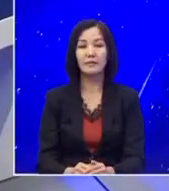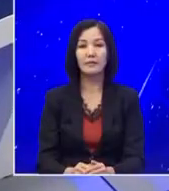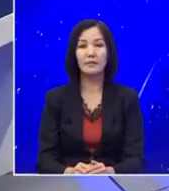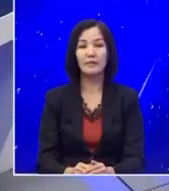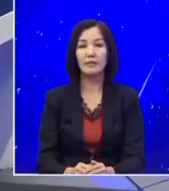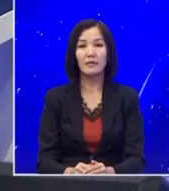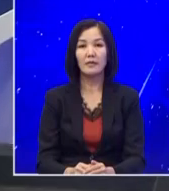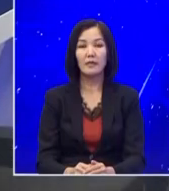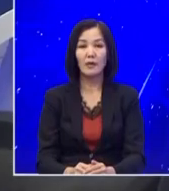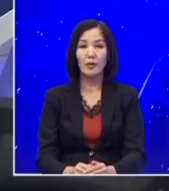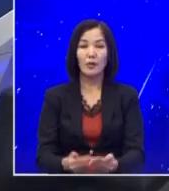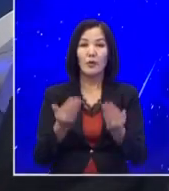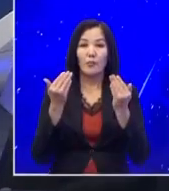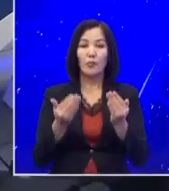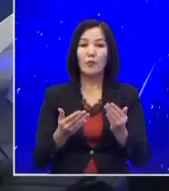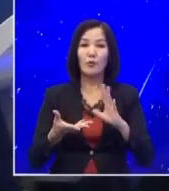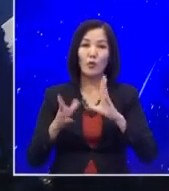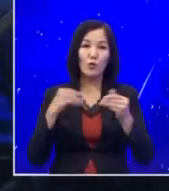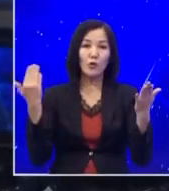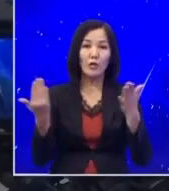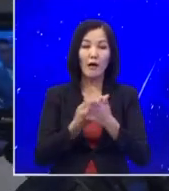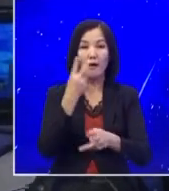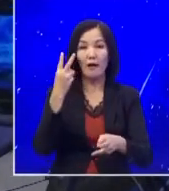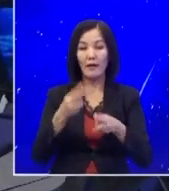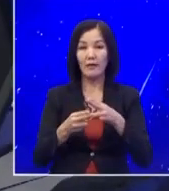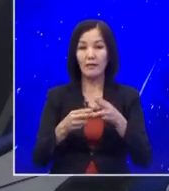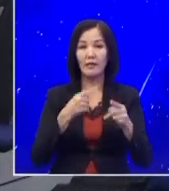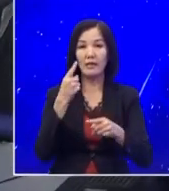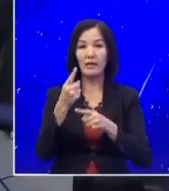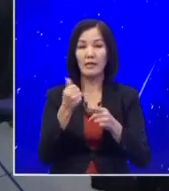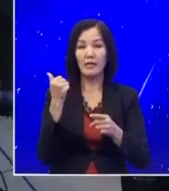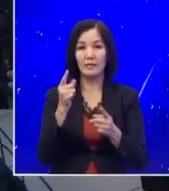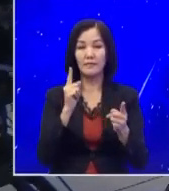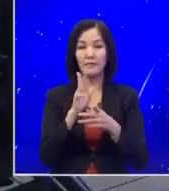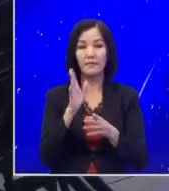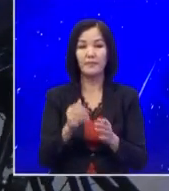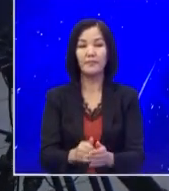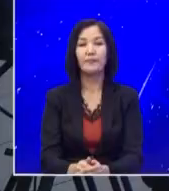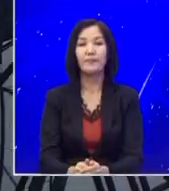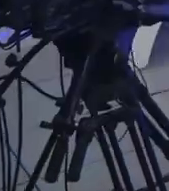Қадірменді көрермен, айтар ақпаратымыз осы. Амандықта ауышайық. Сау болыңыздар.